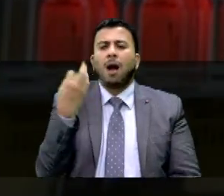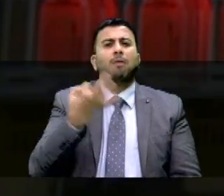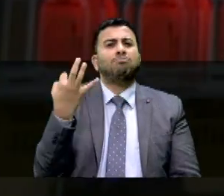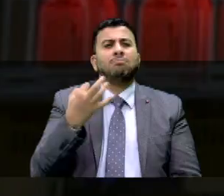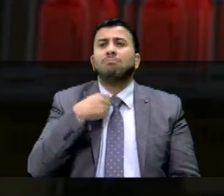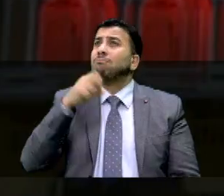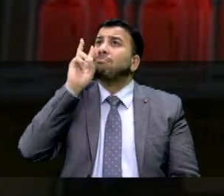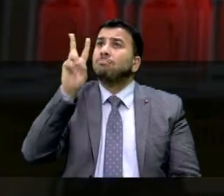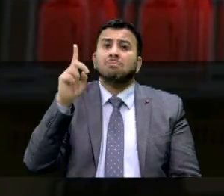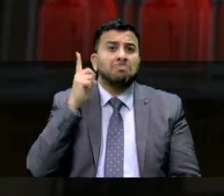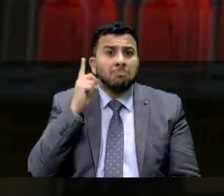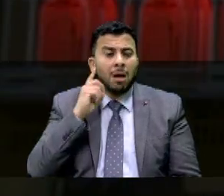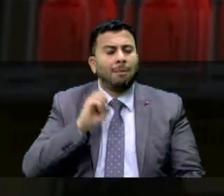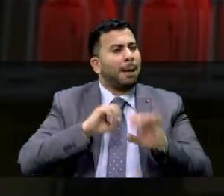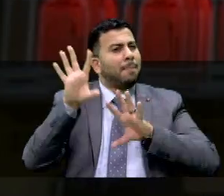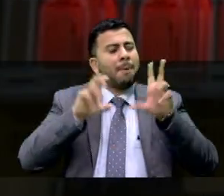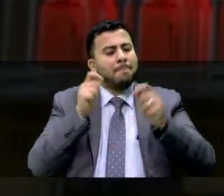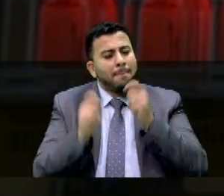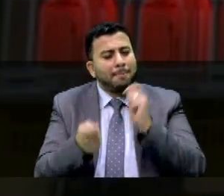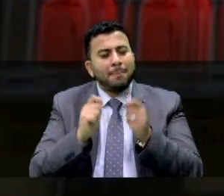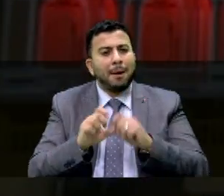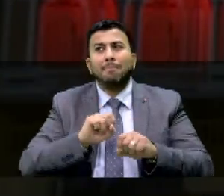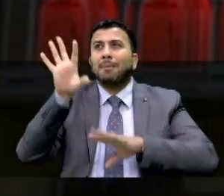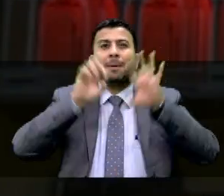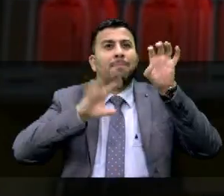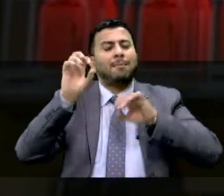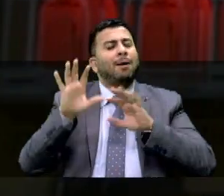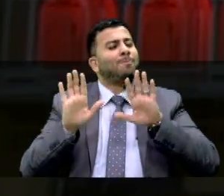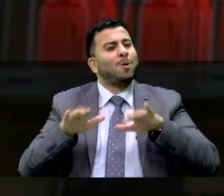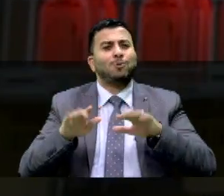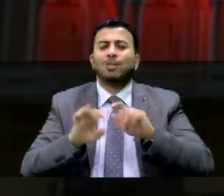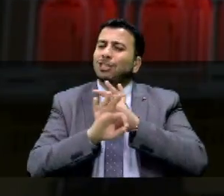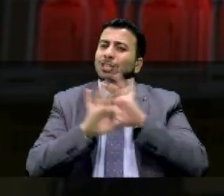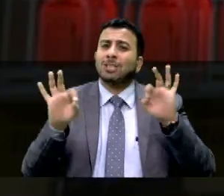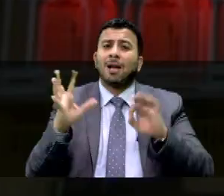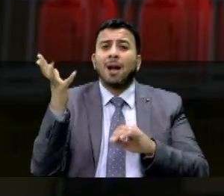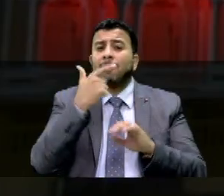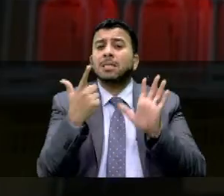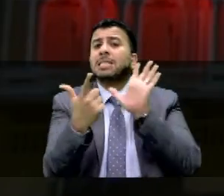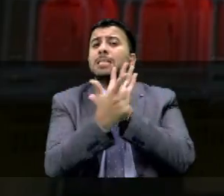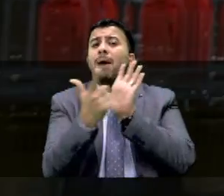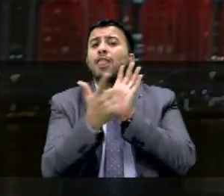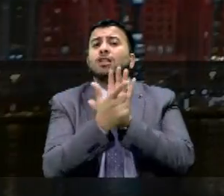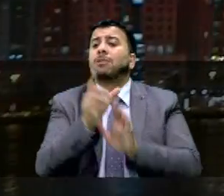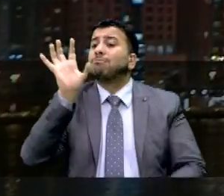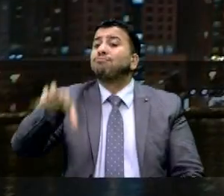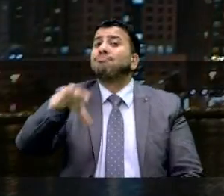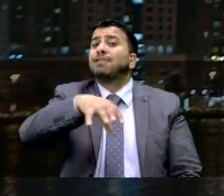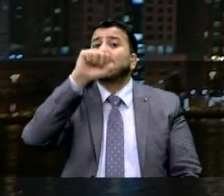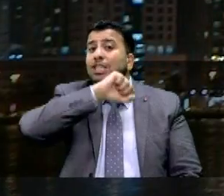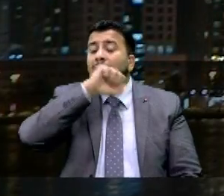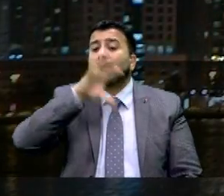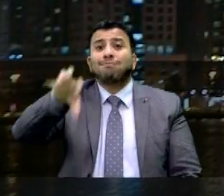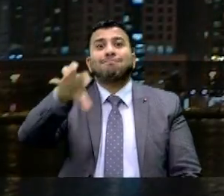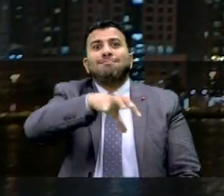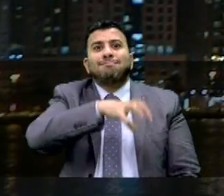والعروض المرئية والمسموعة التي ستكون إن شاء الله مصاحبة للمهرجان من خلال 17 موقع مختلف.